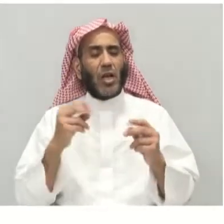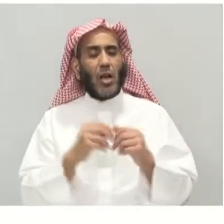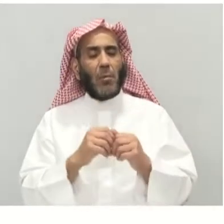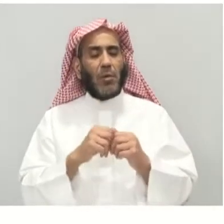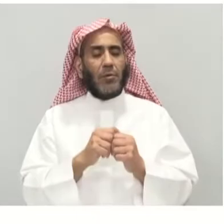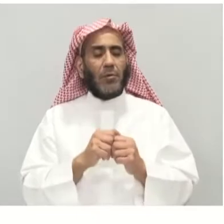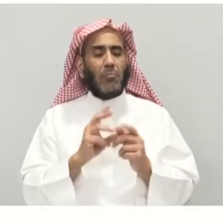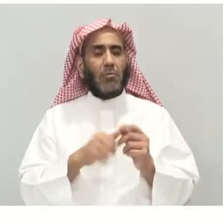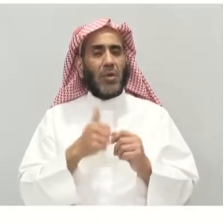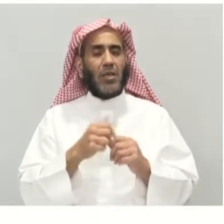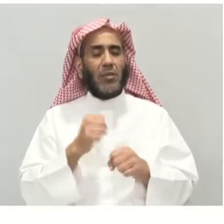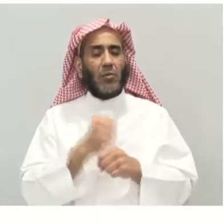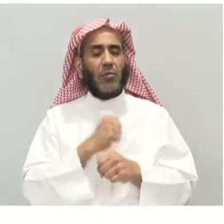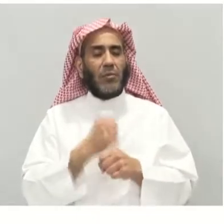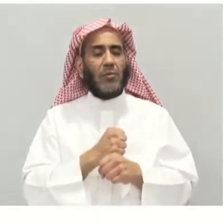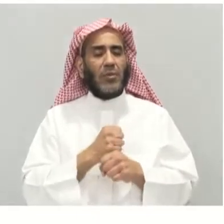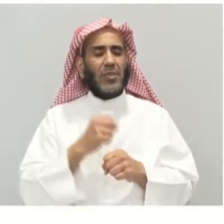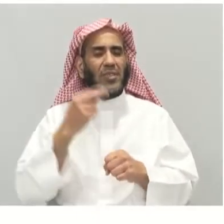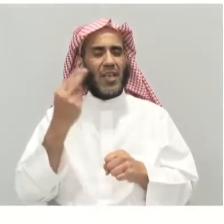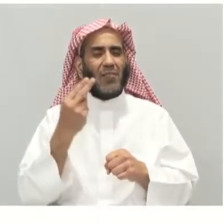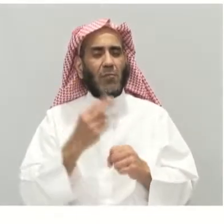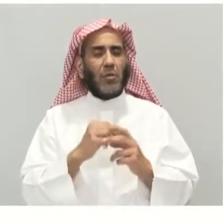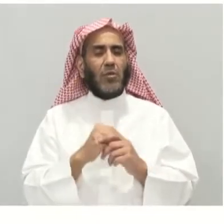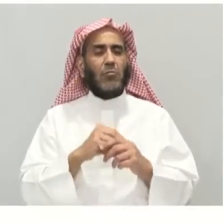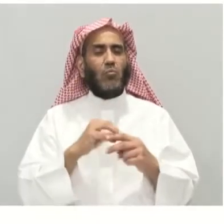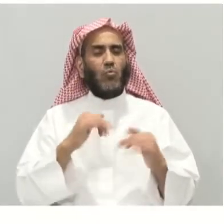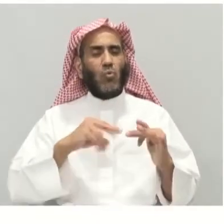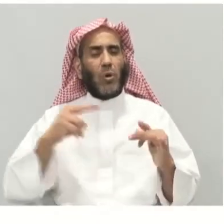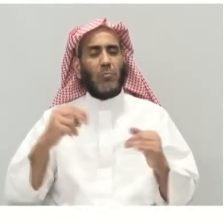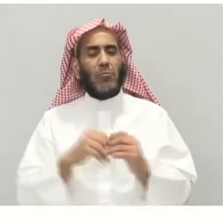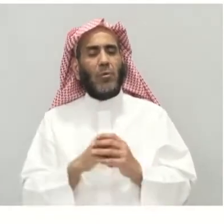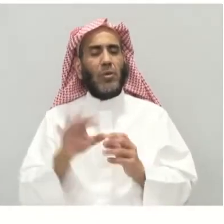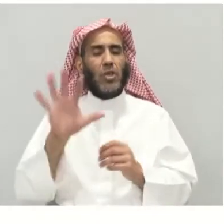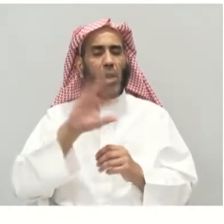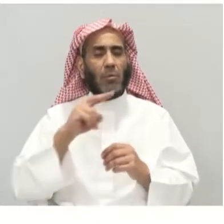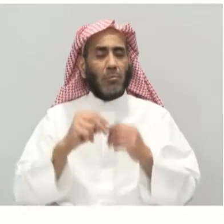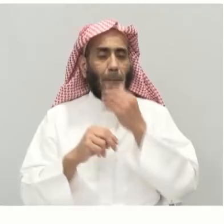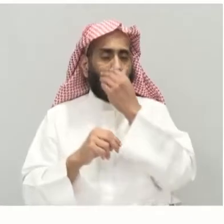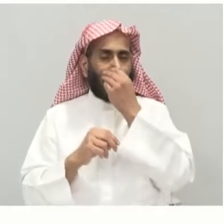متعدده بامكانه توظيفها الزخارف كتابيه بعد الطرق وباشكال متنوعه